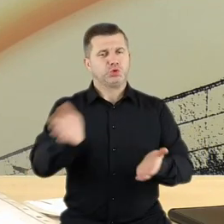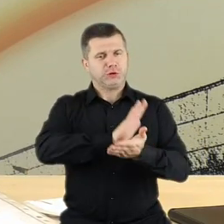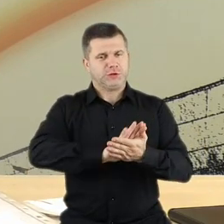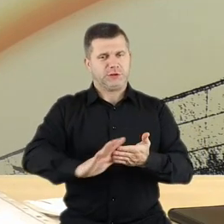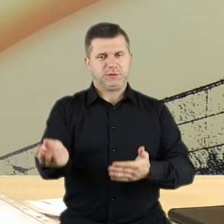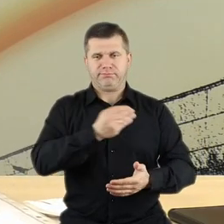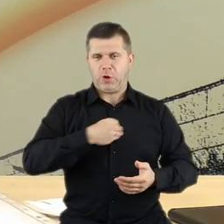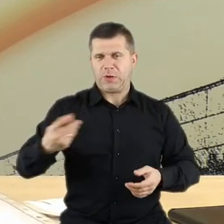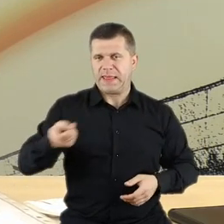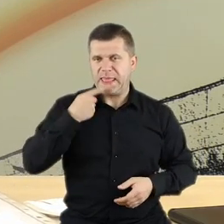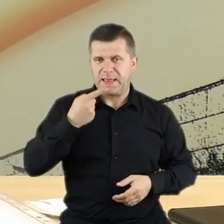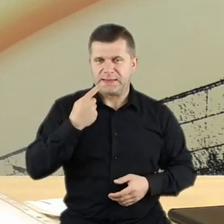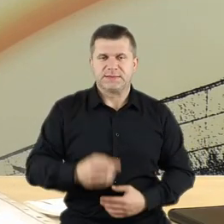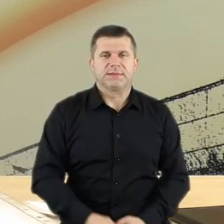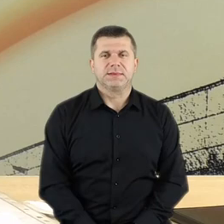językiem